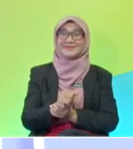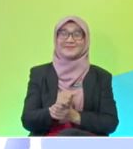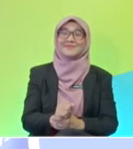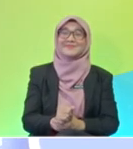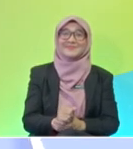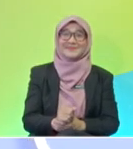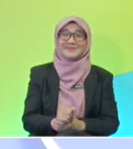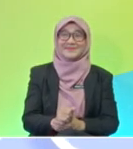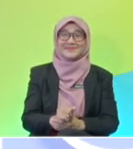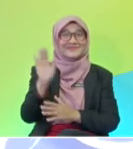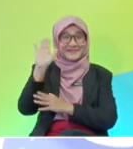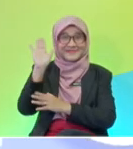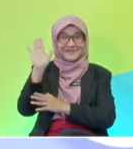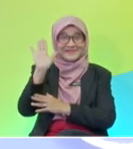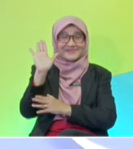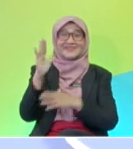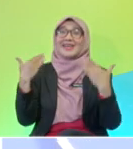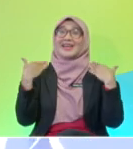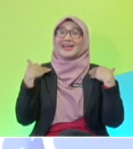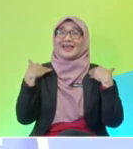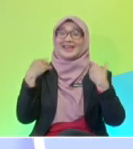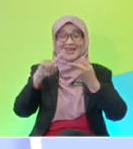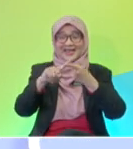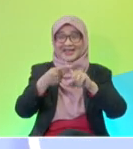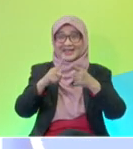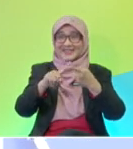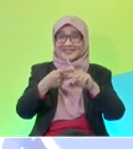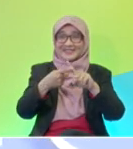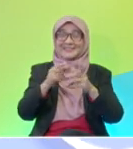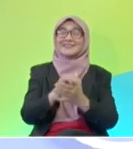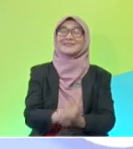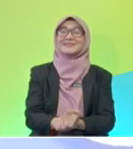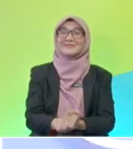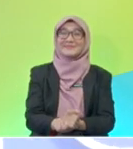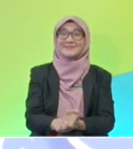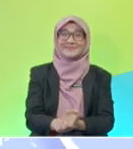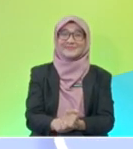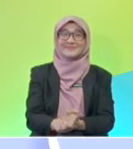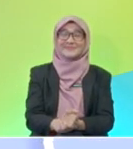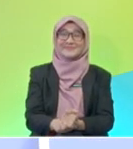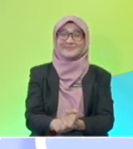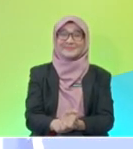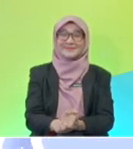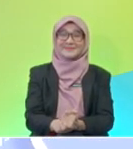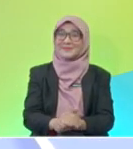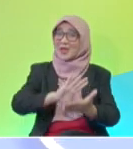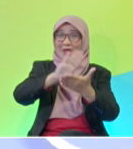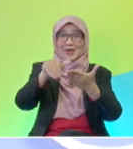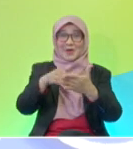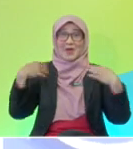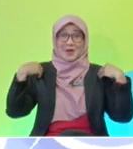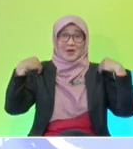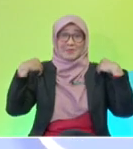Hai w Cikgu segak cantik masing-masing dengan uniform sekolah Cikgu ya